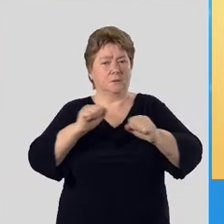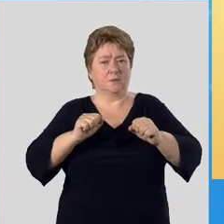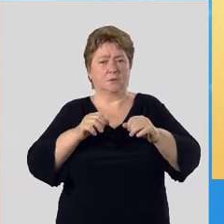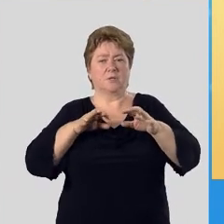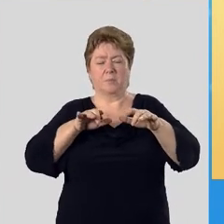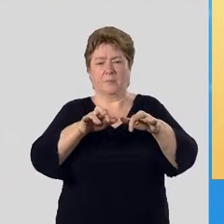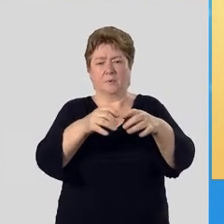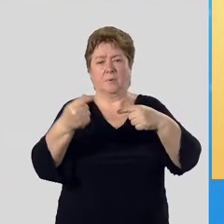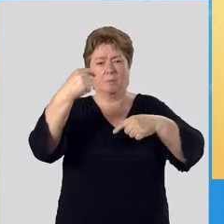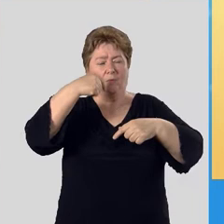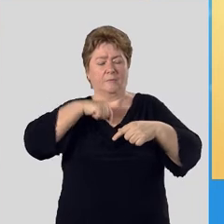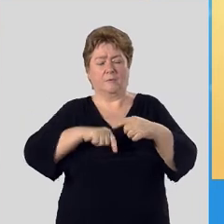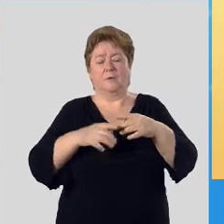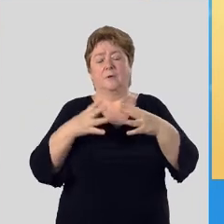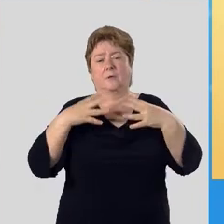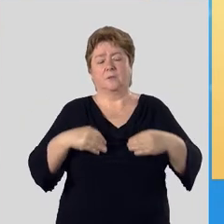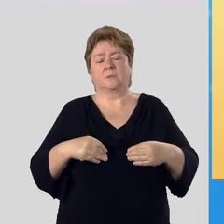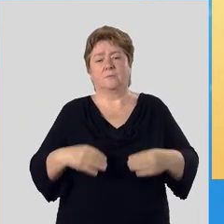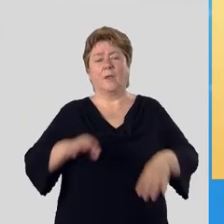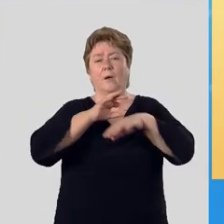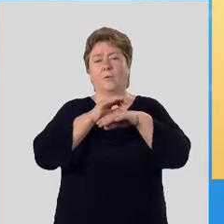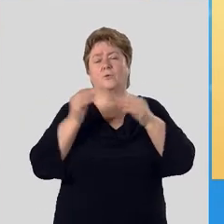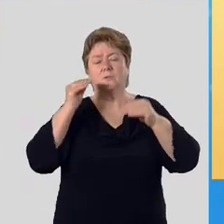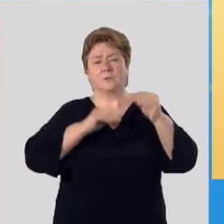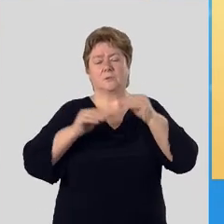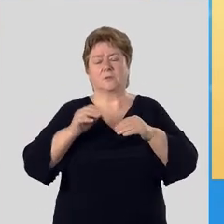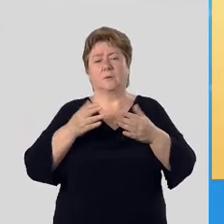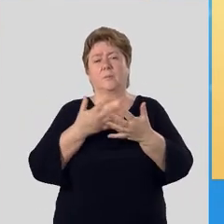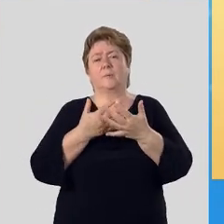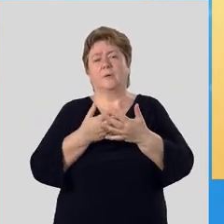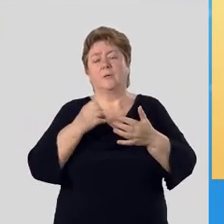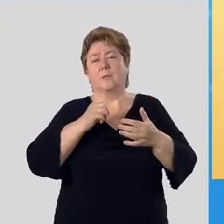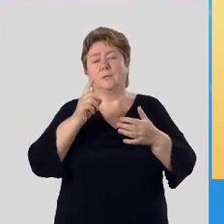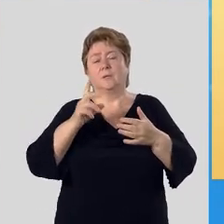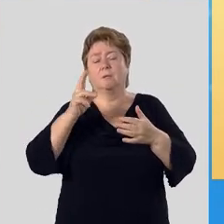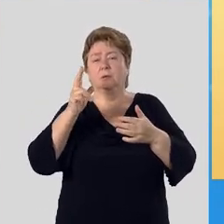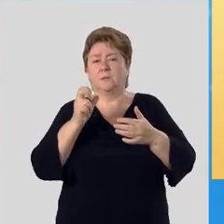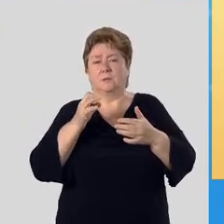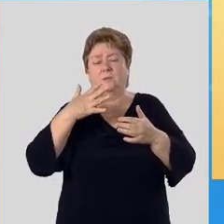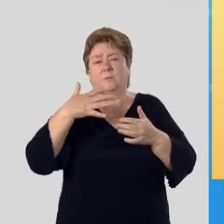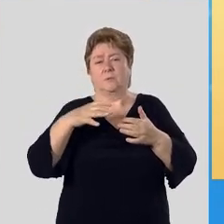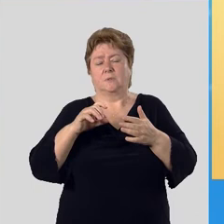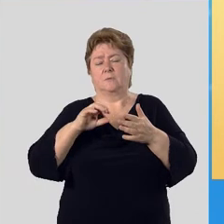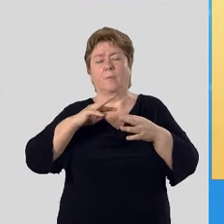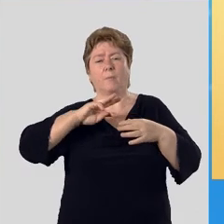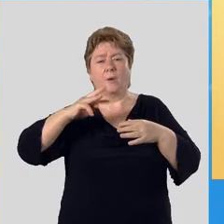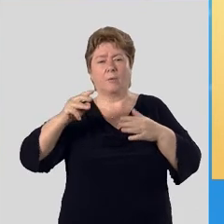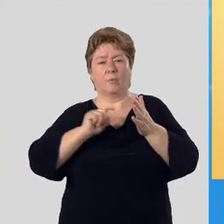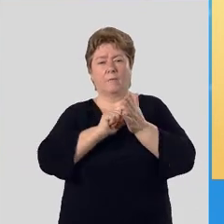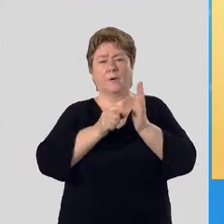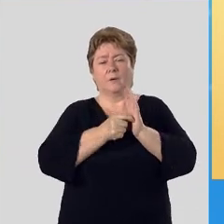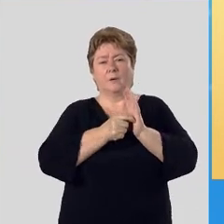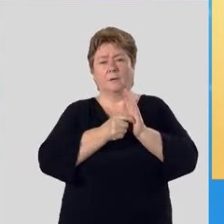бактериям попадать в организм. Кожа состоит примерно из 350 миллионов